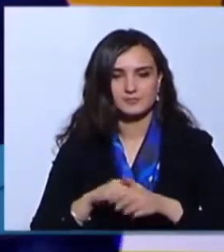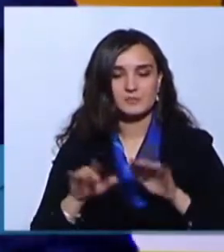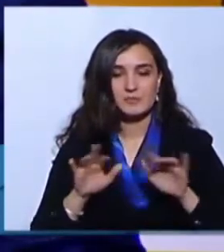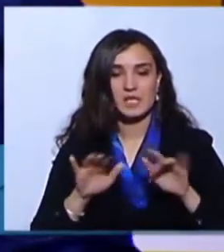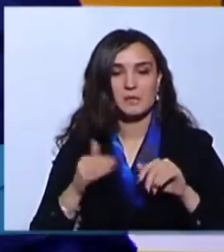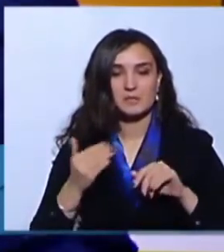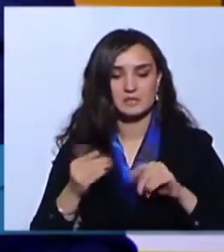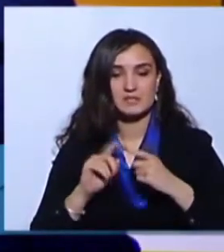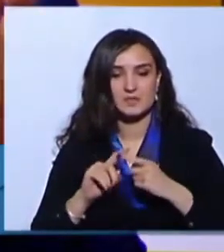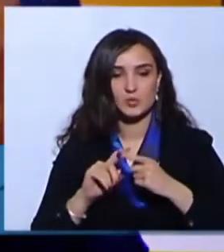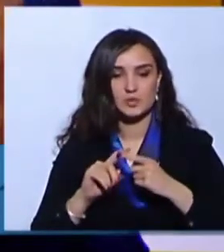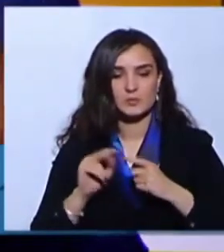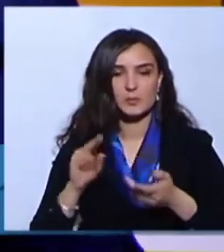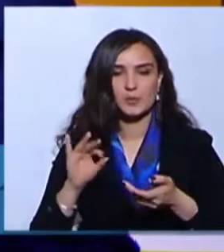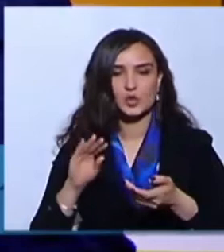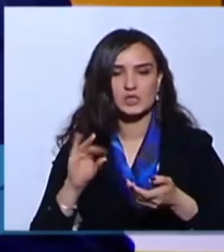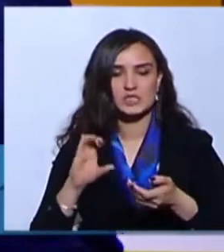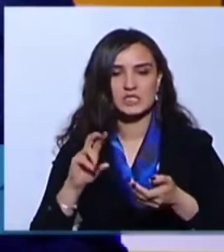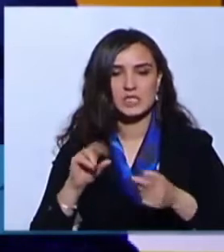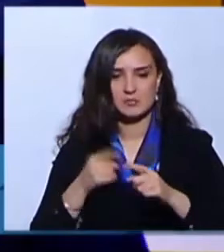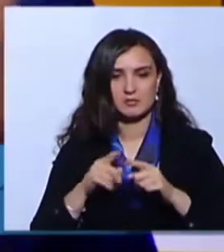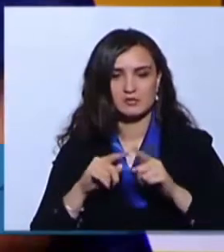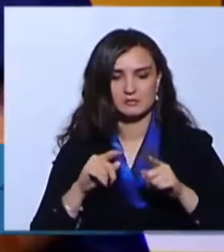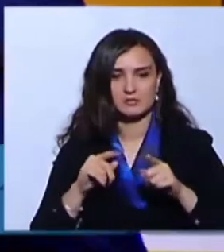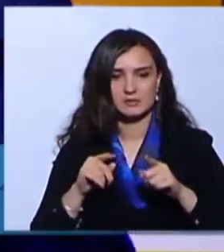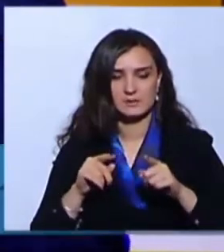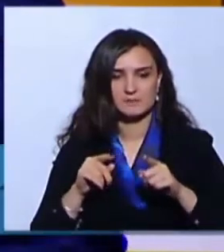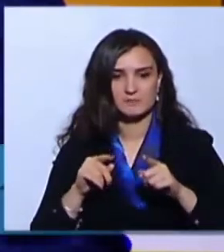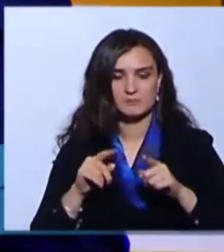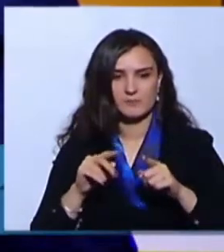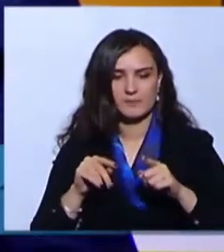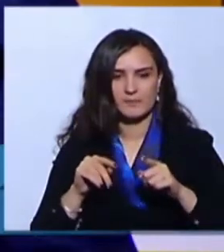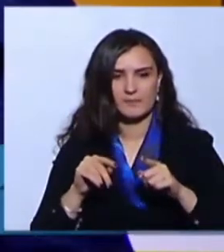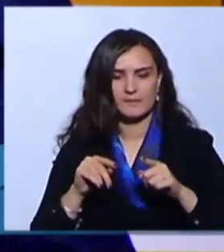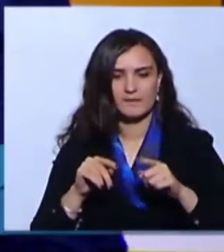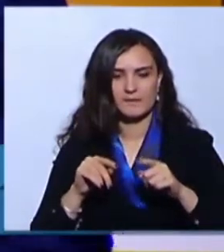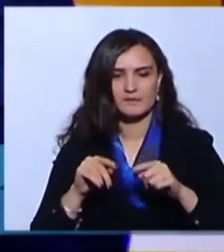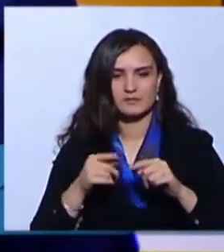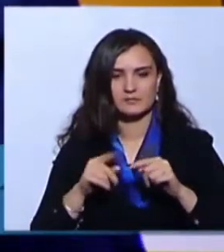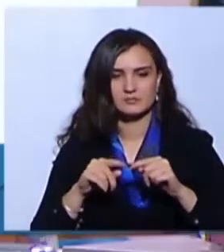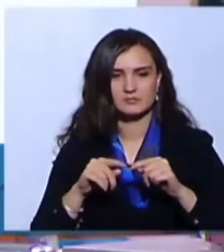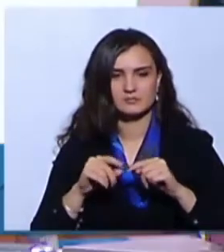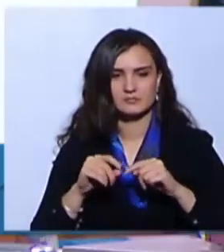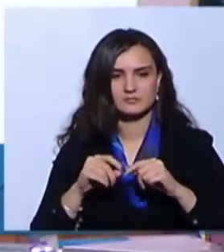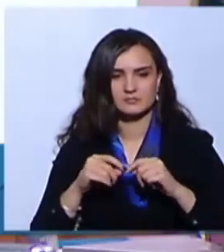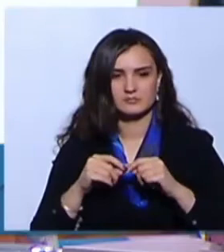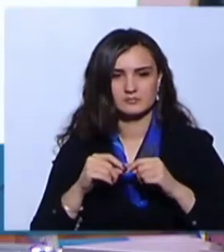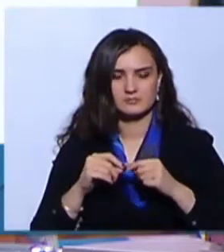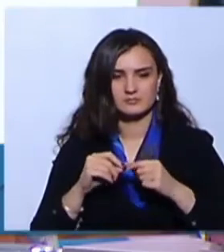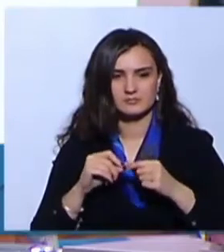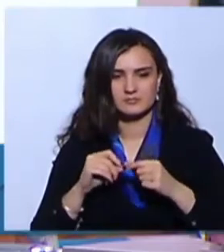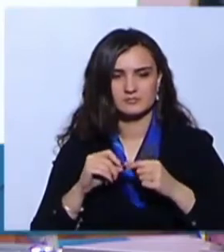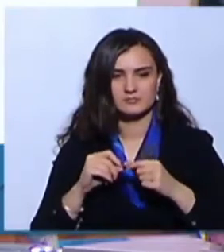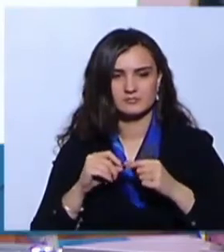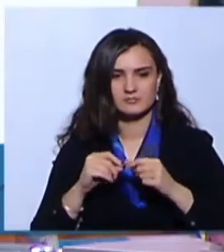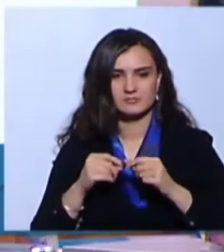ქმედების მატარებელი ვირუსებია, პროტისტები არსებობს და არხეები, ესენი ბირთვიანი და უბირთო მიკროორგანიზმები, რომელიც სხვადასხვანაირად მუშაობს, არა, რა თქმა